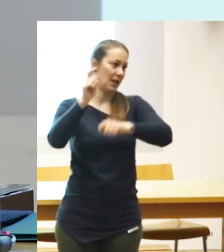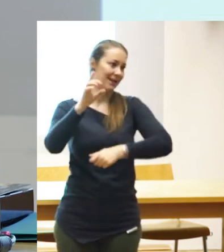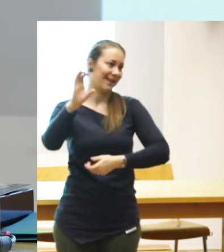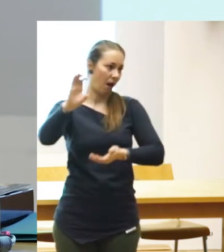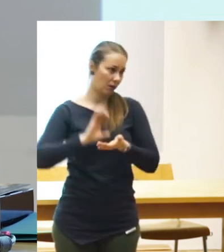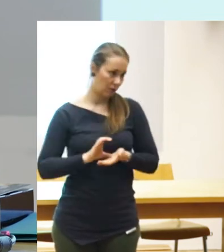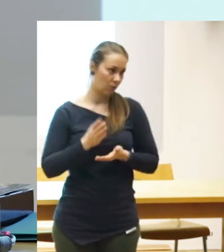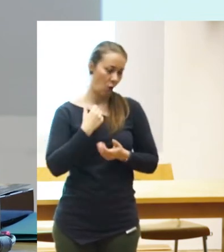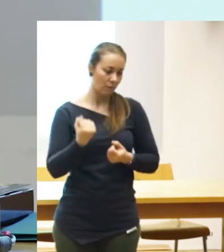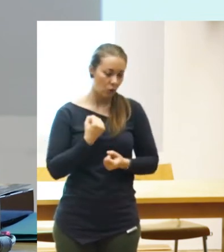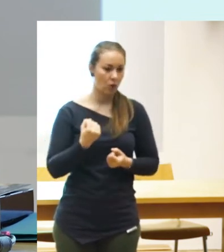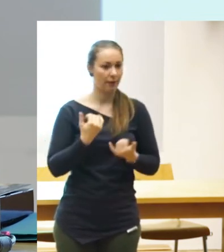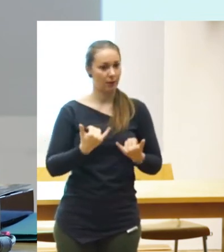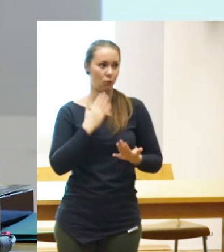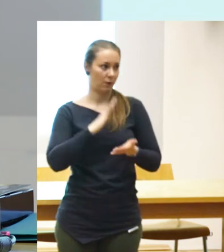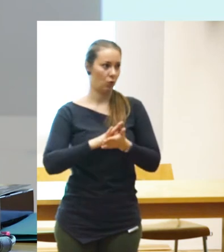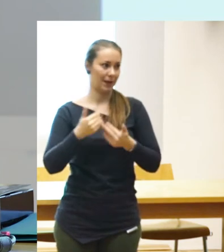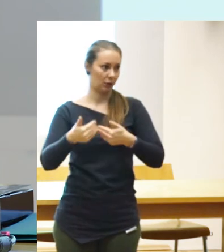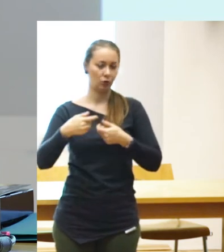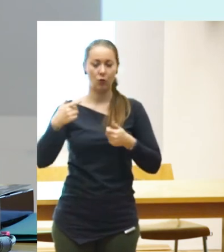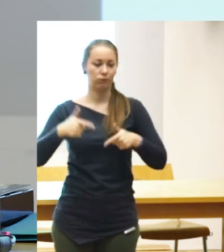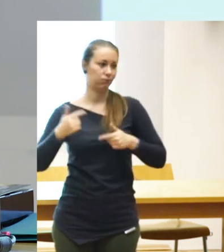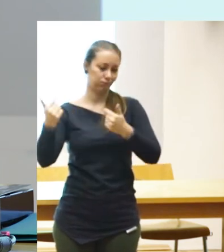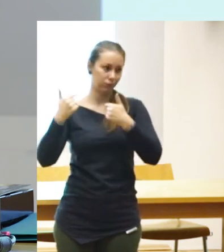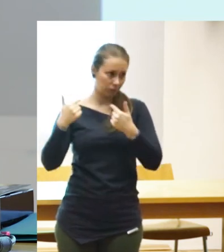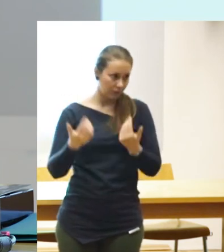grantových subvencí. A